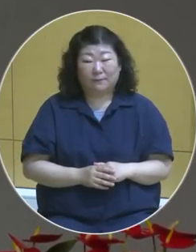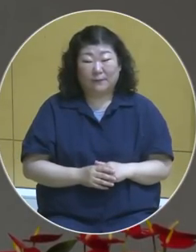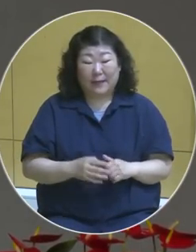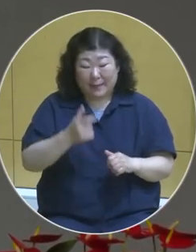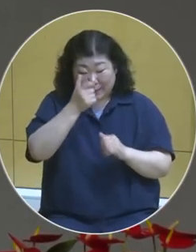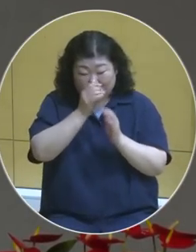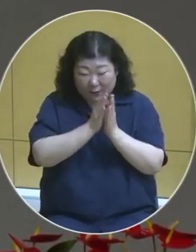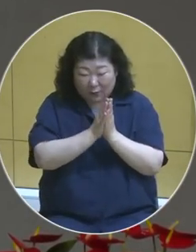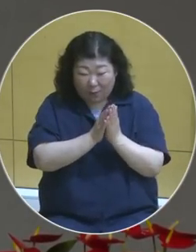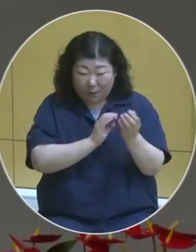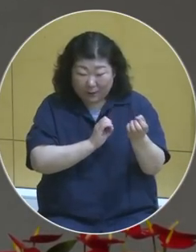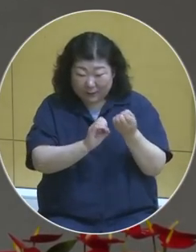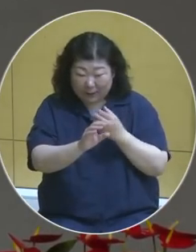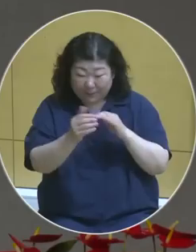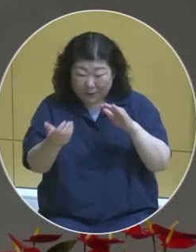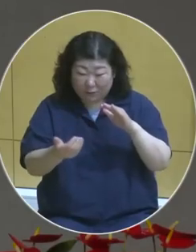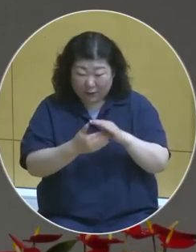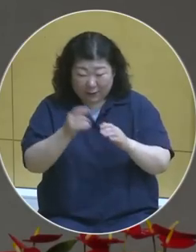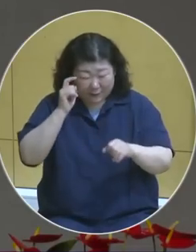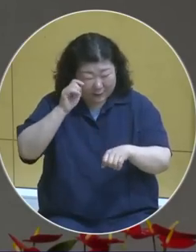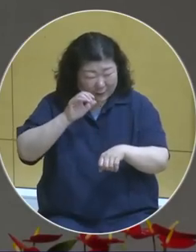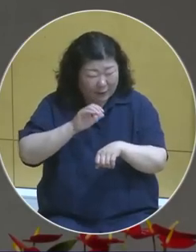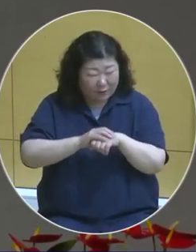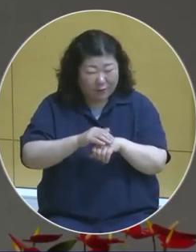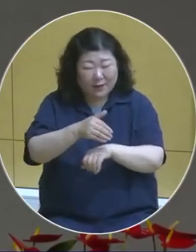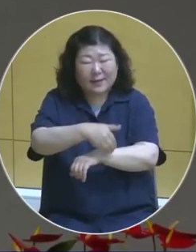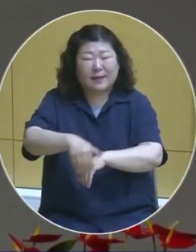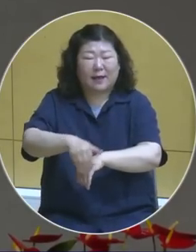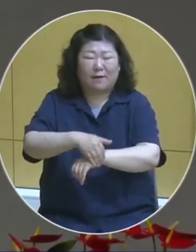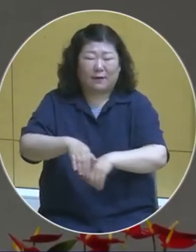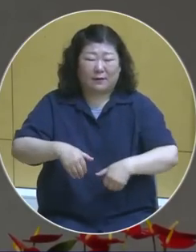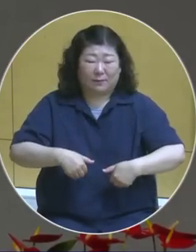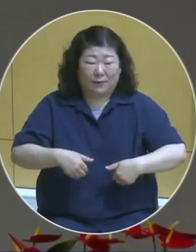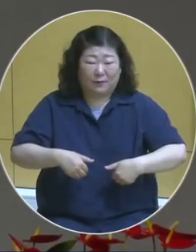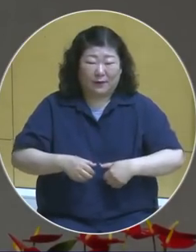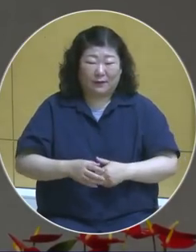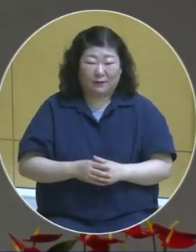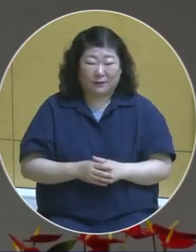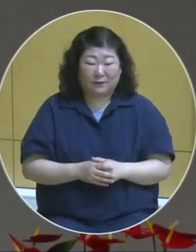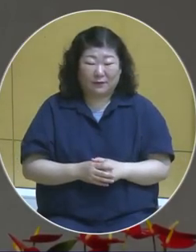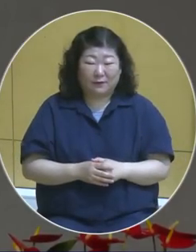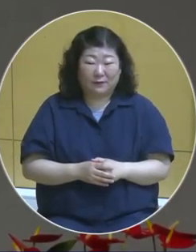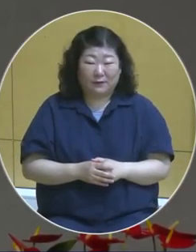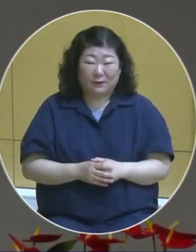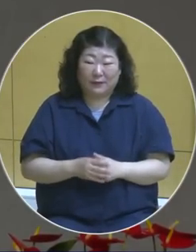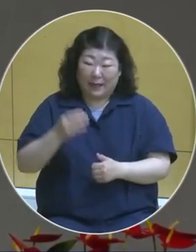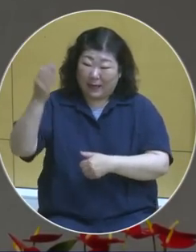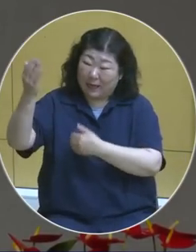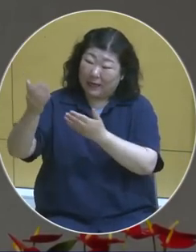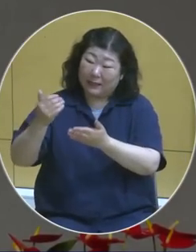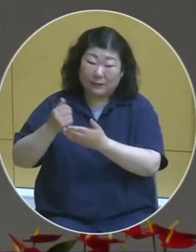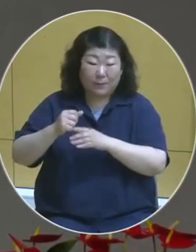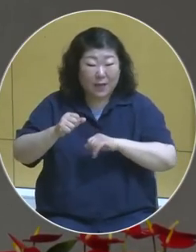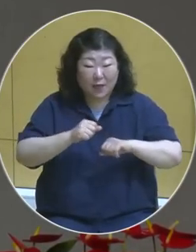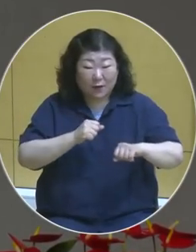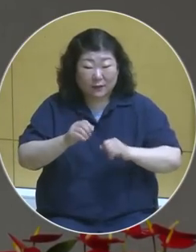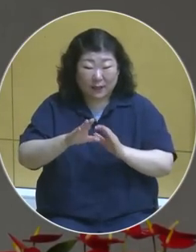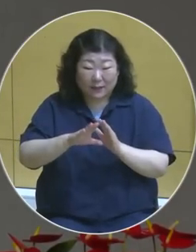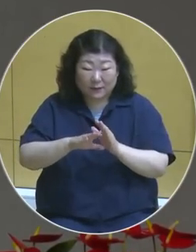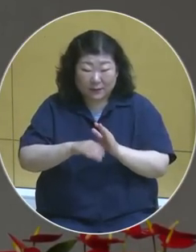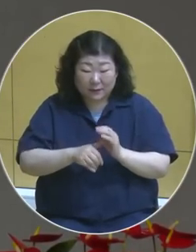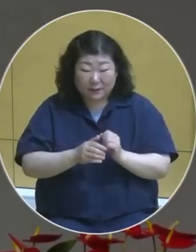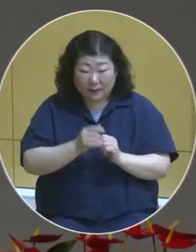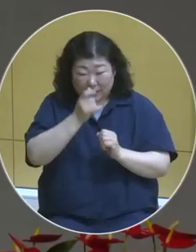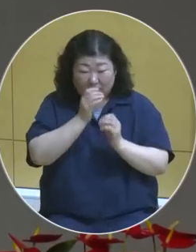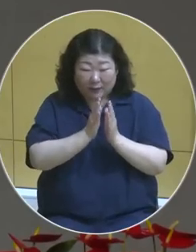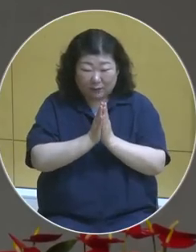기도 응답을 이루어가는 지혜로운 계획이 필요합니다. 지혜로운 계획이 필요합니다. 즉 하나님께서 역사하실 때 기도